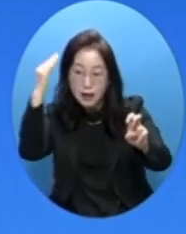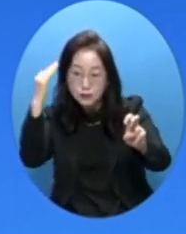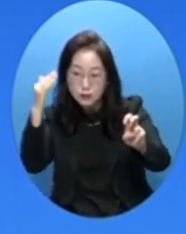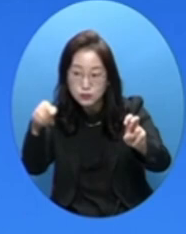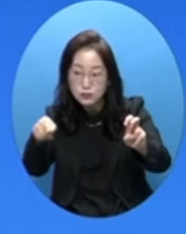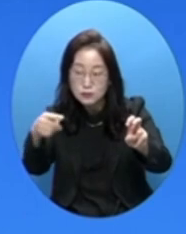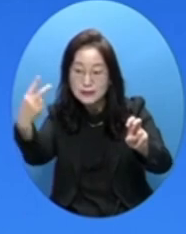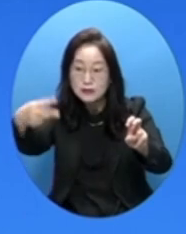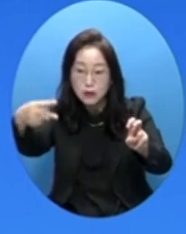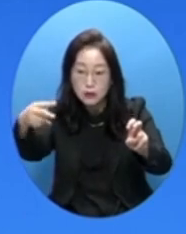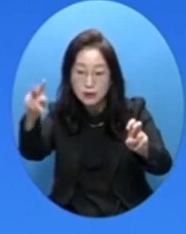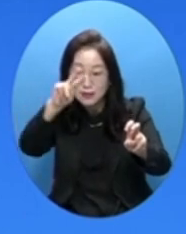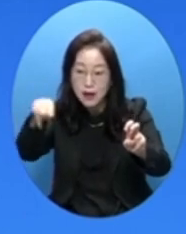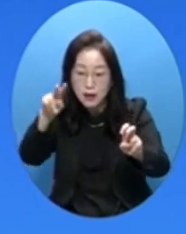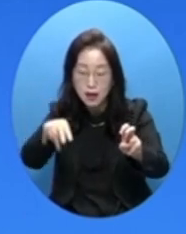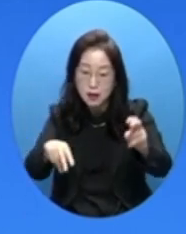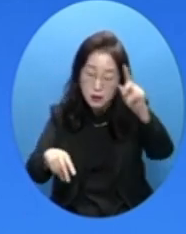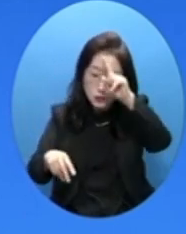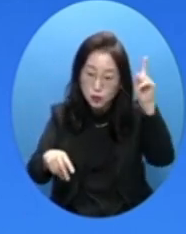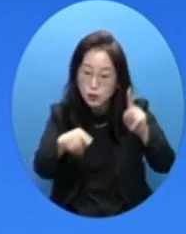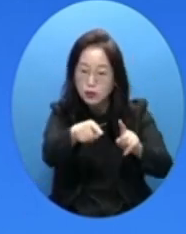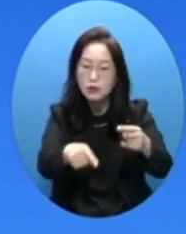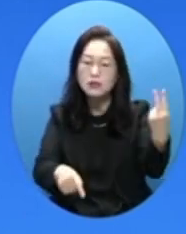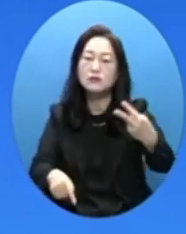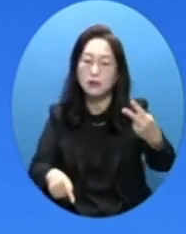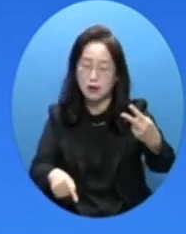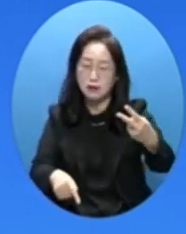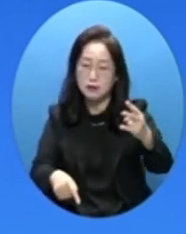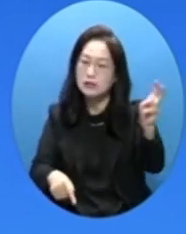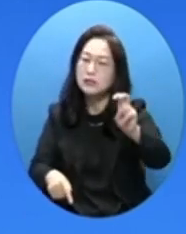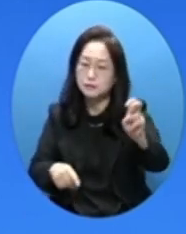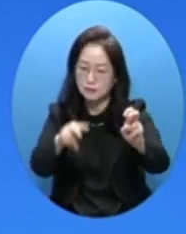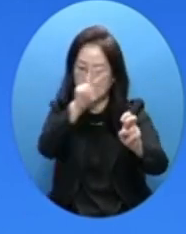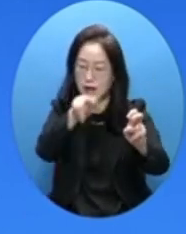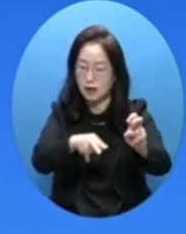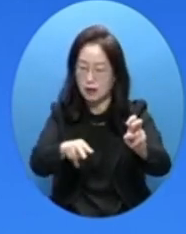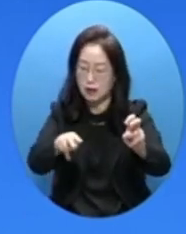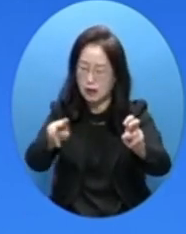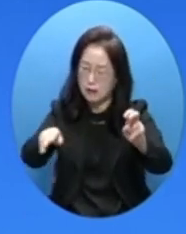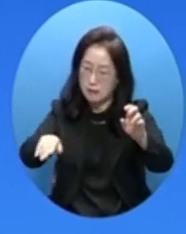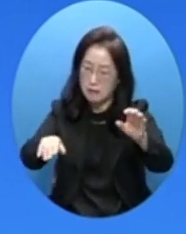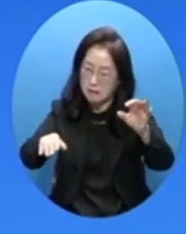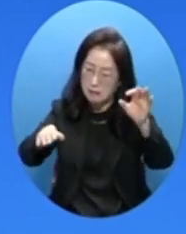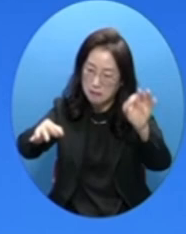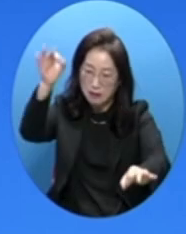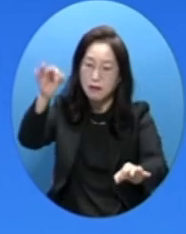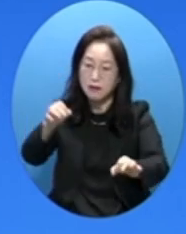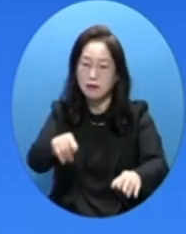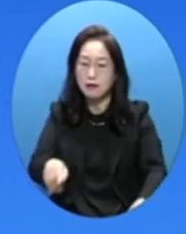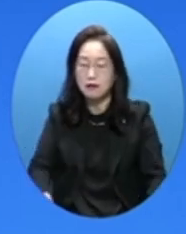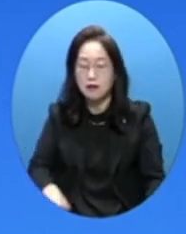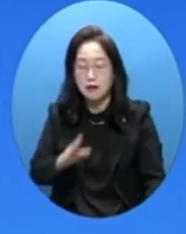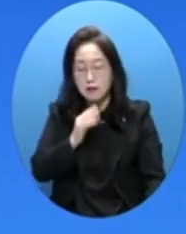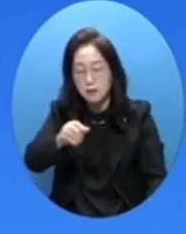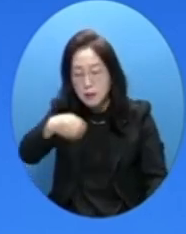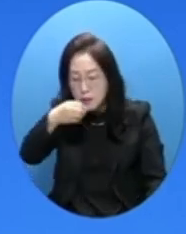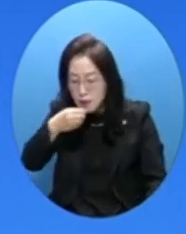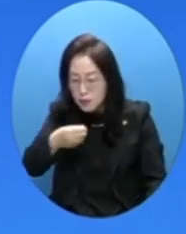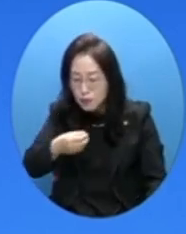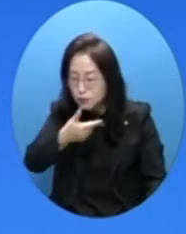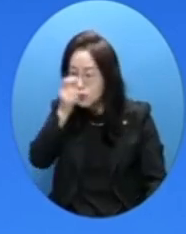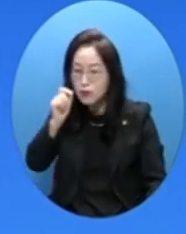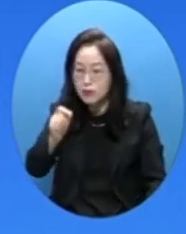20달러입니다. 먹을 것이 없어서 하루에 두 끼만 먹습니다. 딱딱한 빵 아침 저녁으로 하나씩 먹는